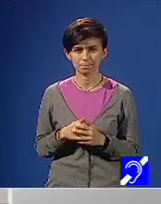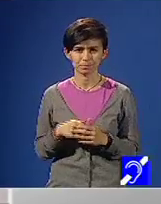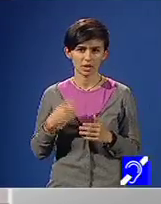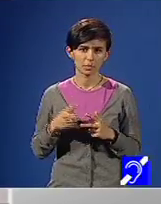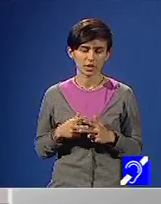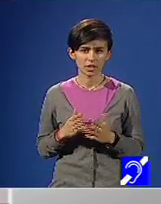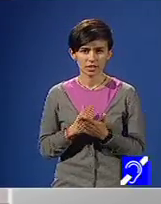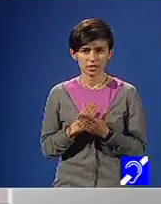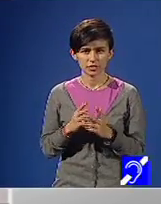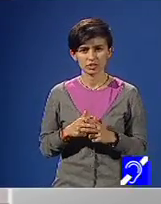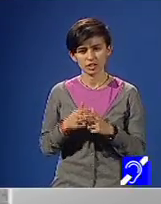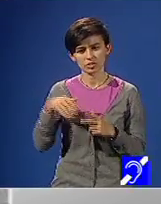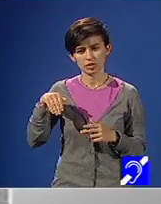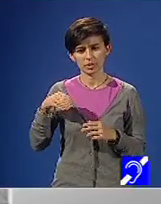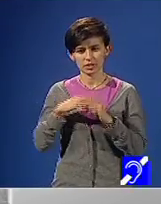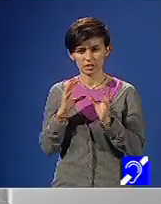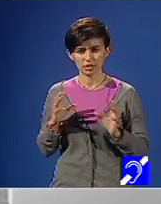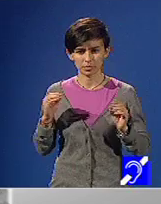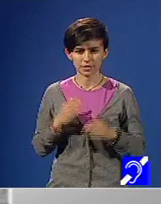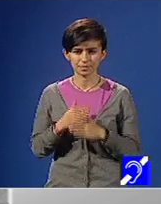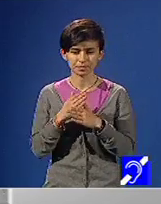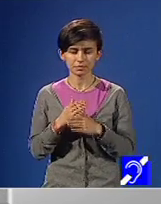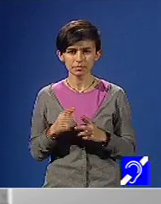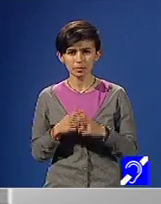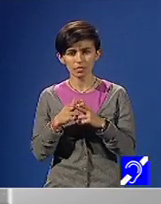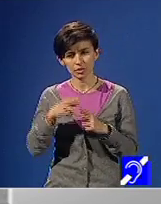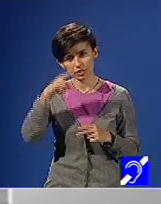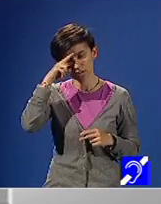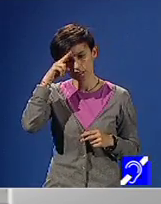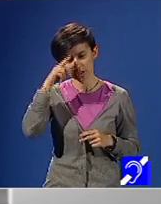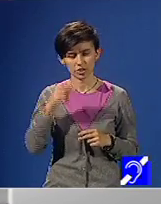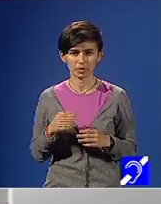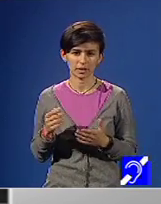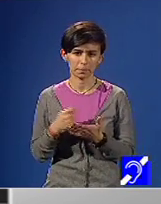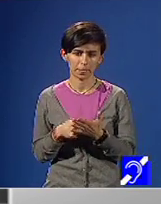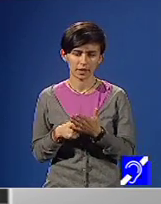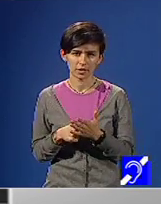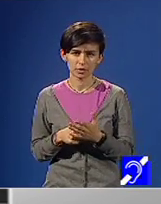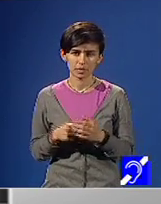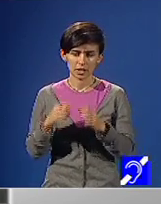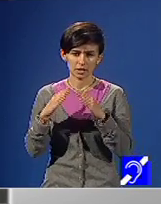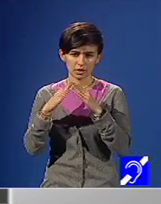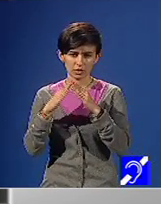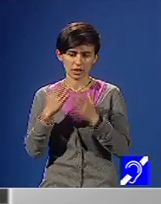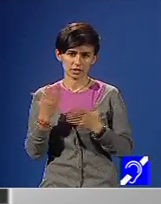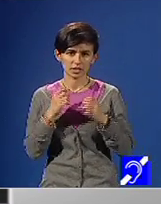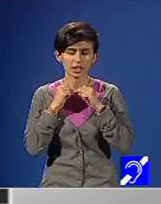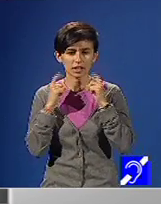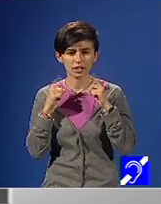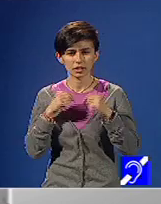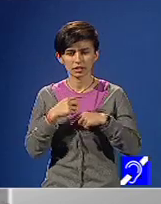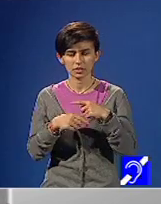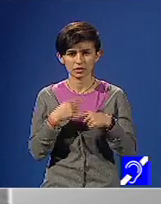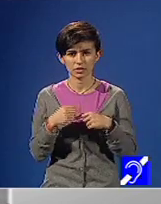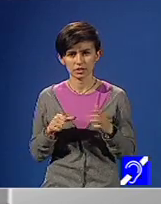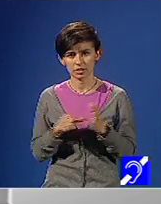Ajutor Maltez în România, cu sprijinul Serviciului de Ajutor Maltez din Germania, a achiziționat și dotat o casă în care grădinița funcționează